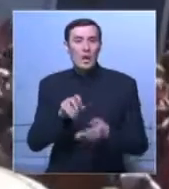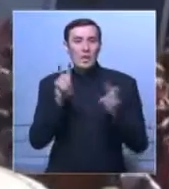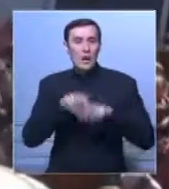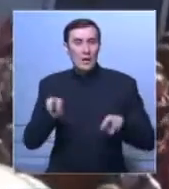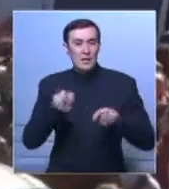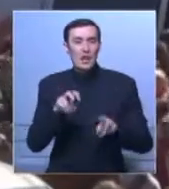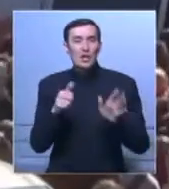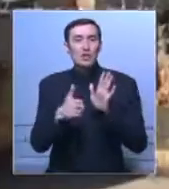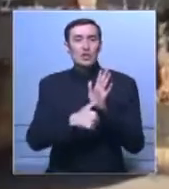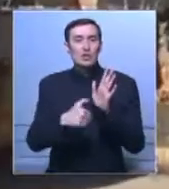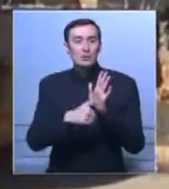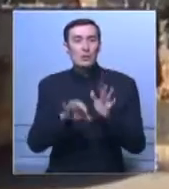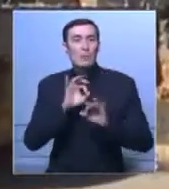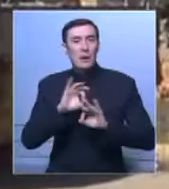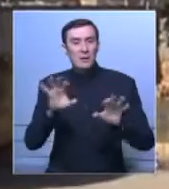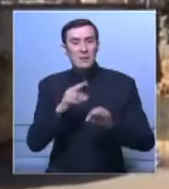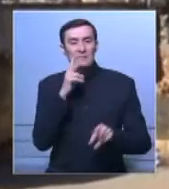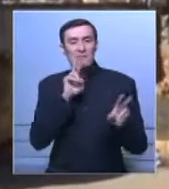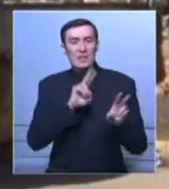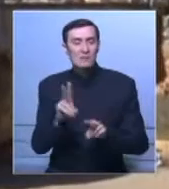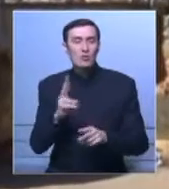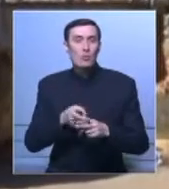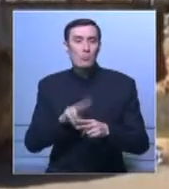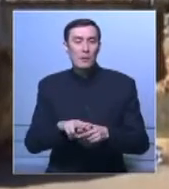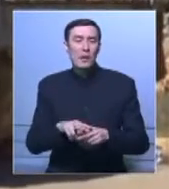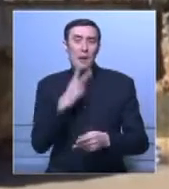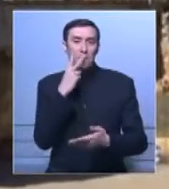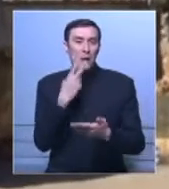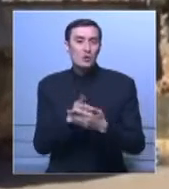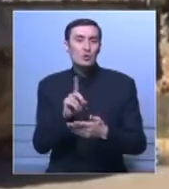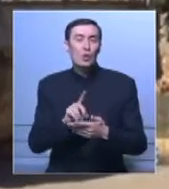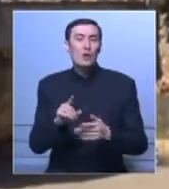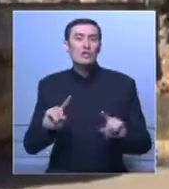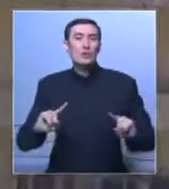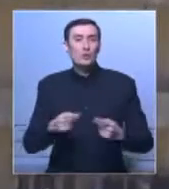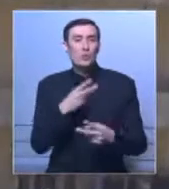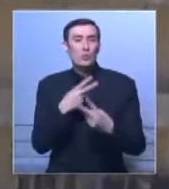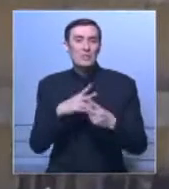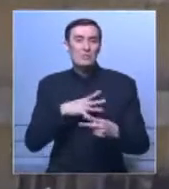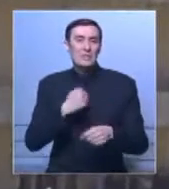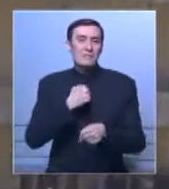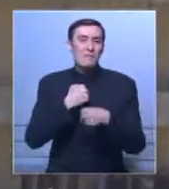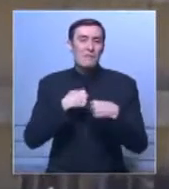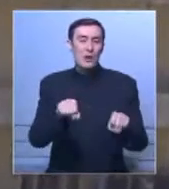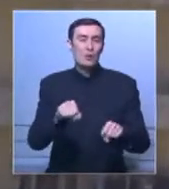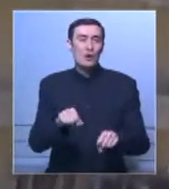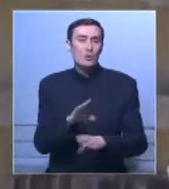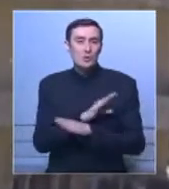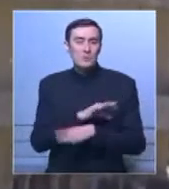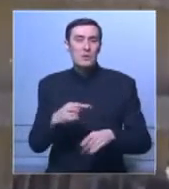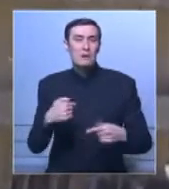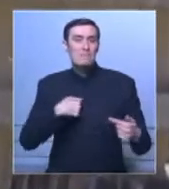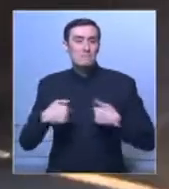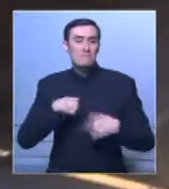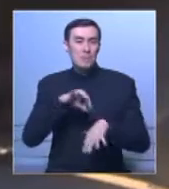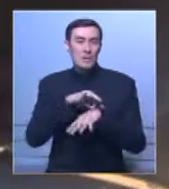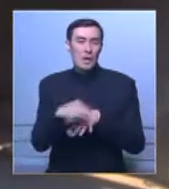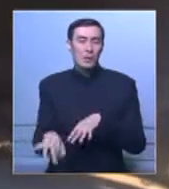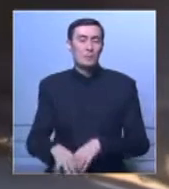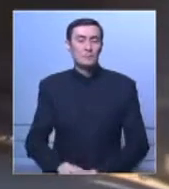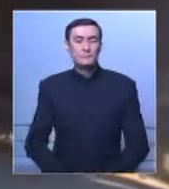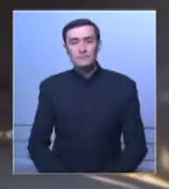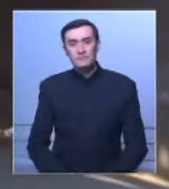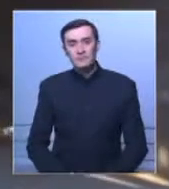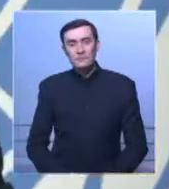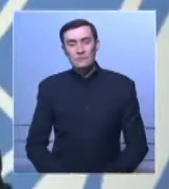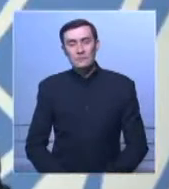анализа 600 показаний и свидетельств, которые указывают на то, что заключенных избивают до смерти, пытают и содержат в нечеловеческих